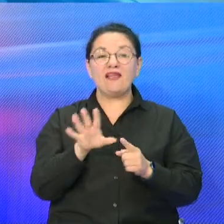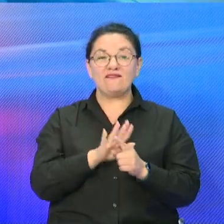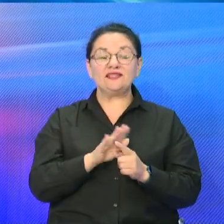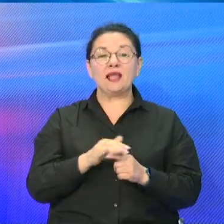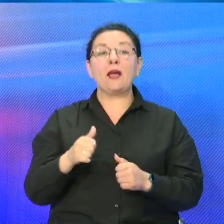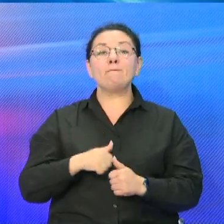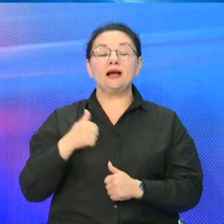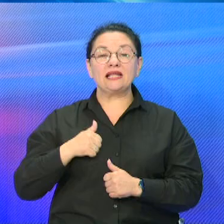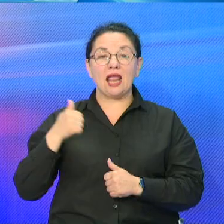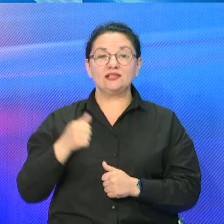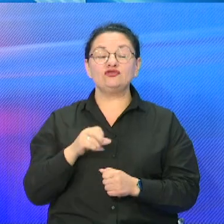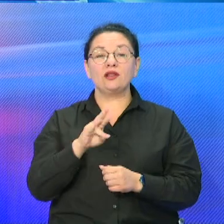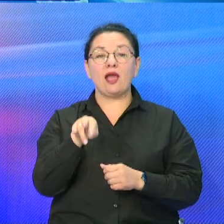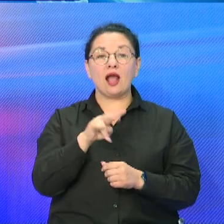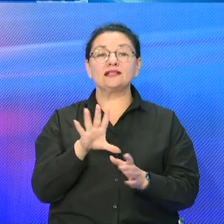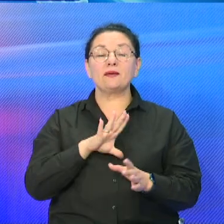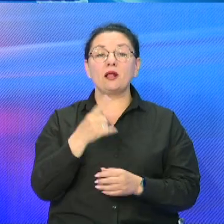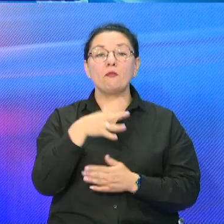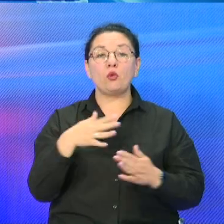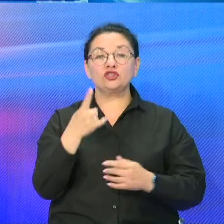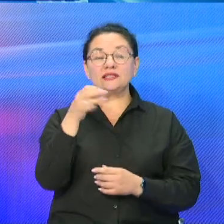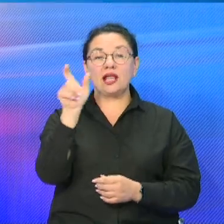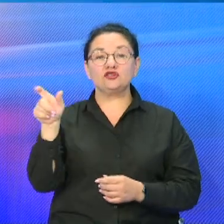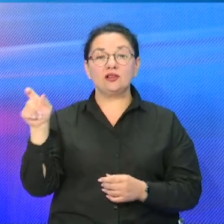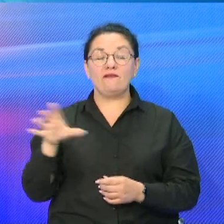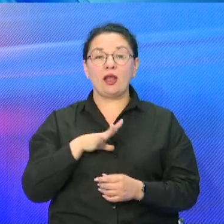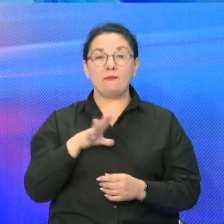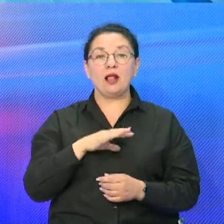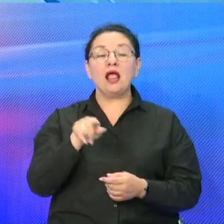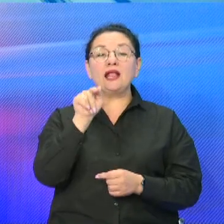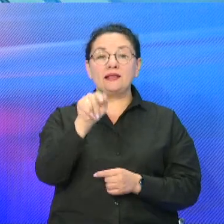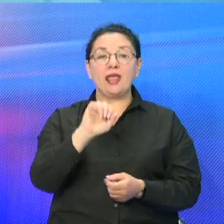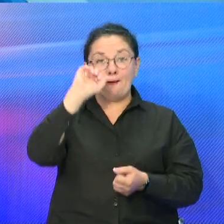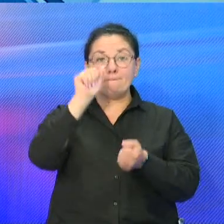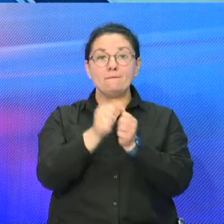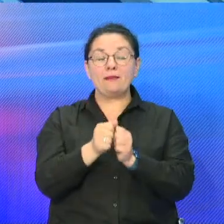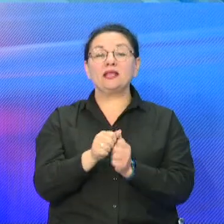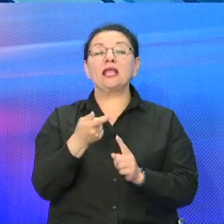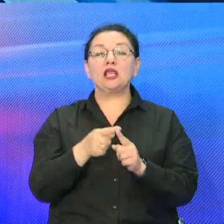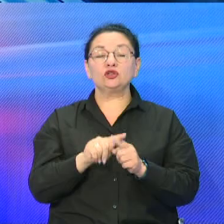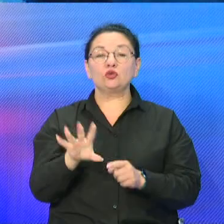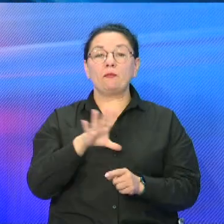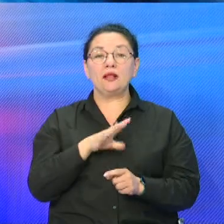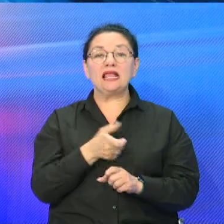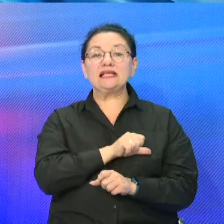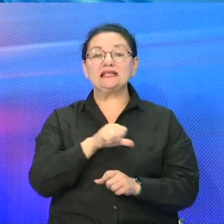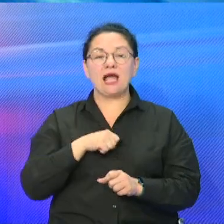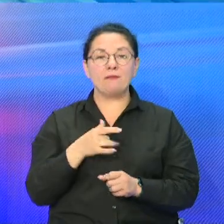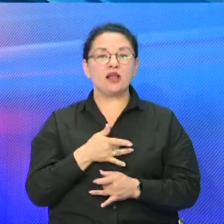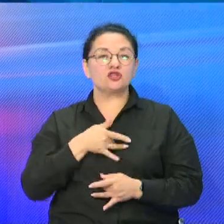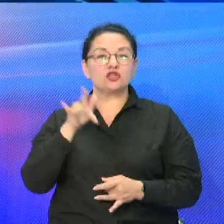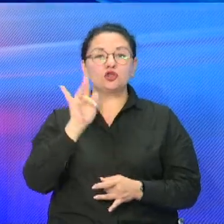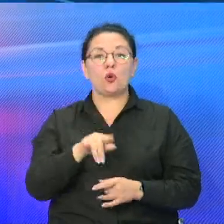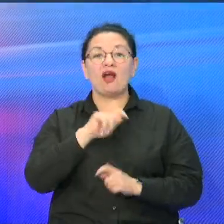акции, а это свыше сотни человек, накировались по мясцинах боевой славы, как ушановать память ахвяр самой жорсткой войны в истории нашего